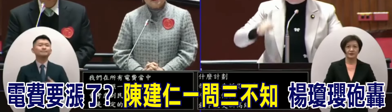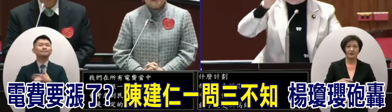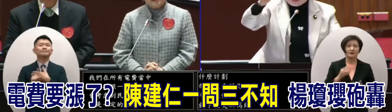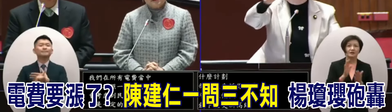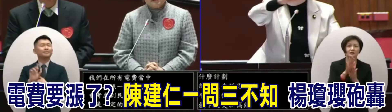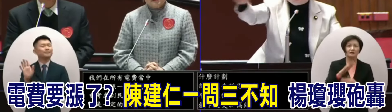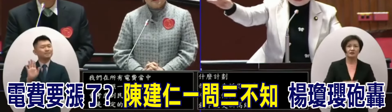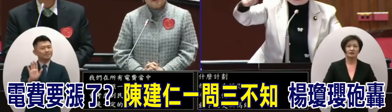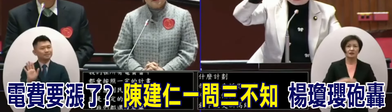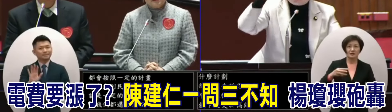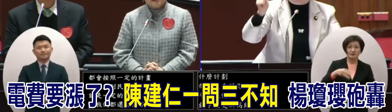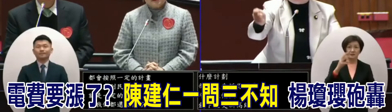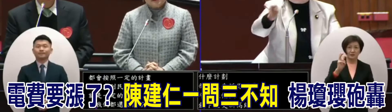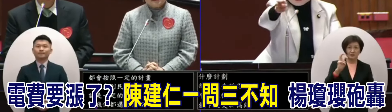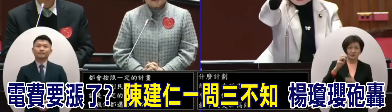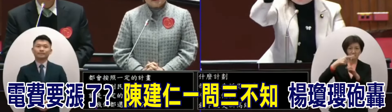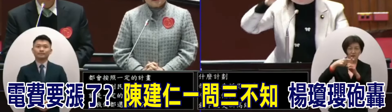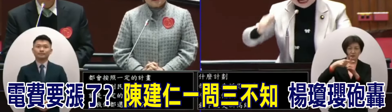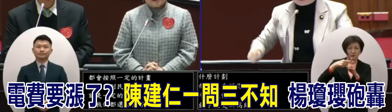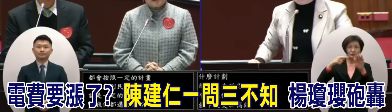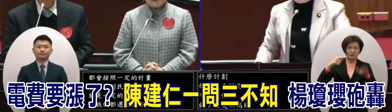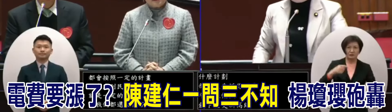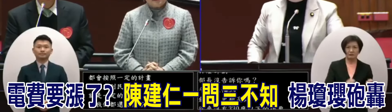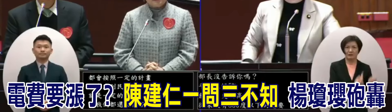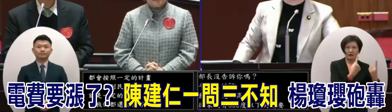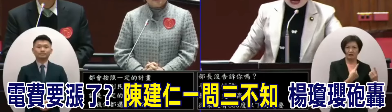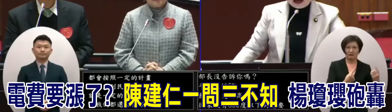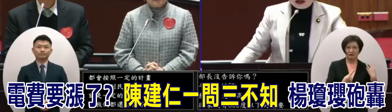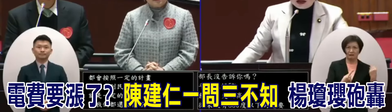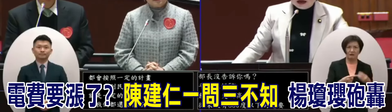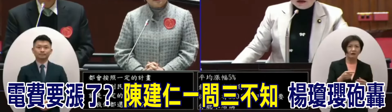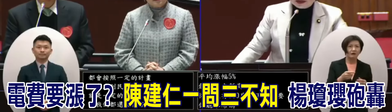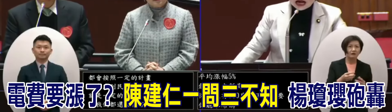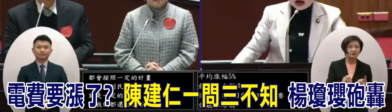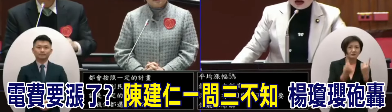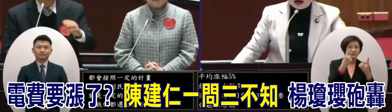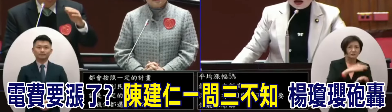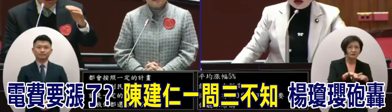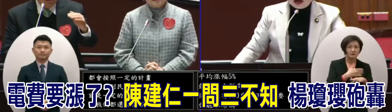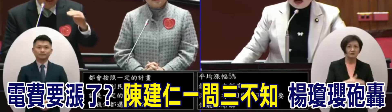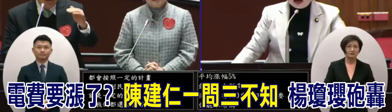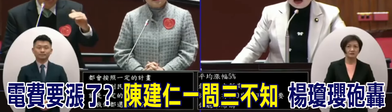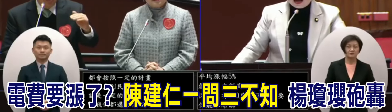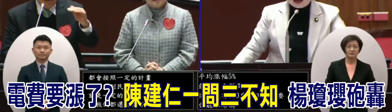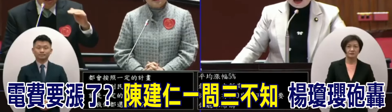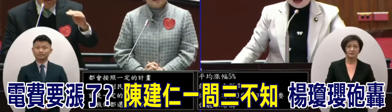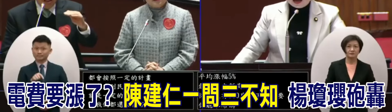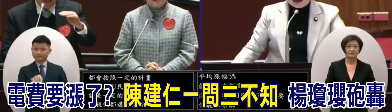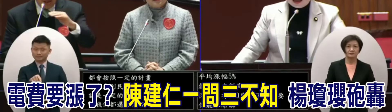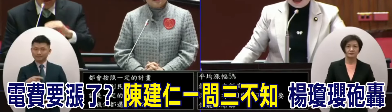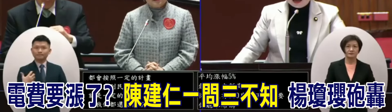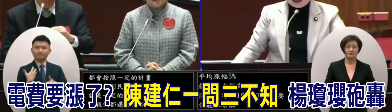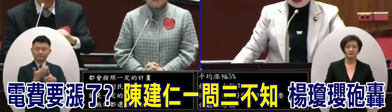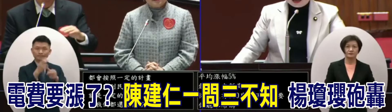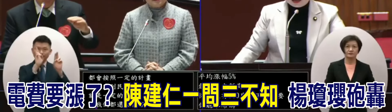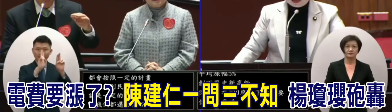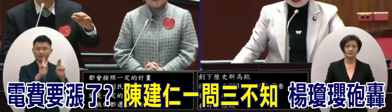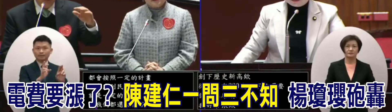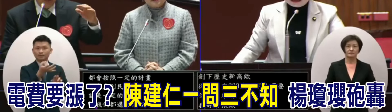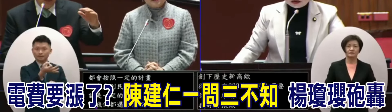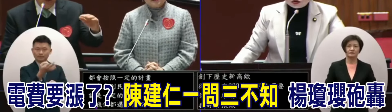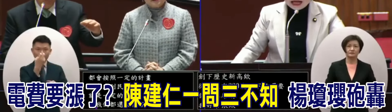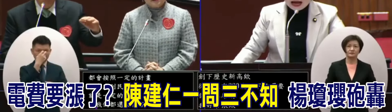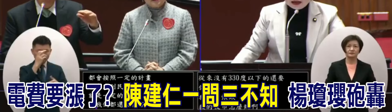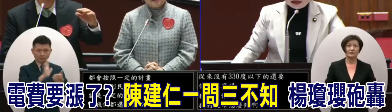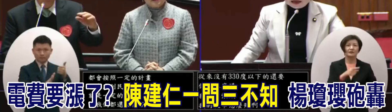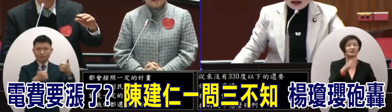呢、啊？330度以下还要涨，会涨吗？会不会涨？ 这要让电价审议委员会来看看